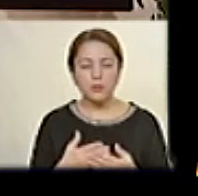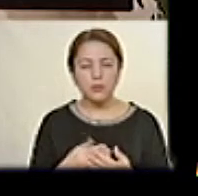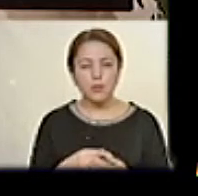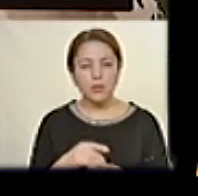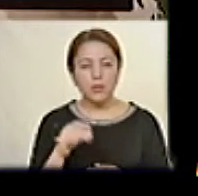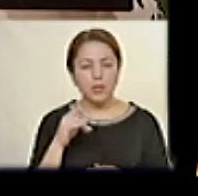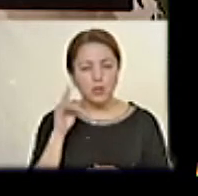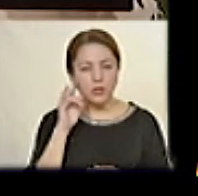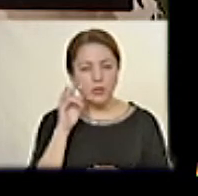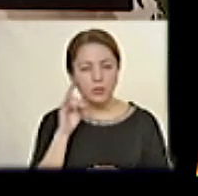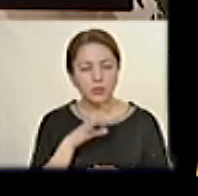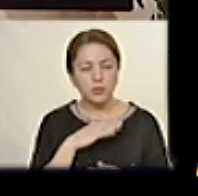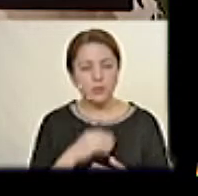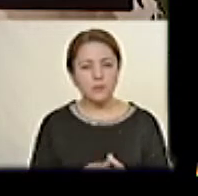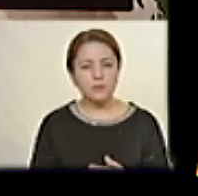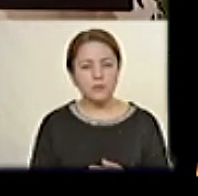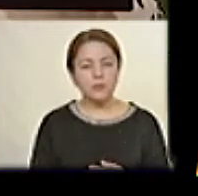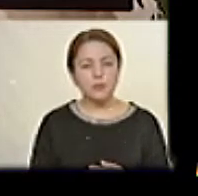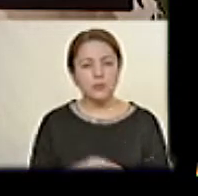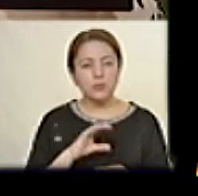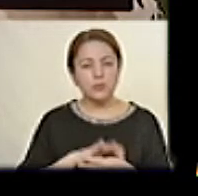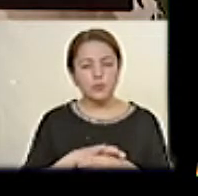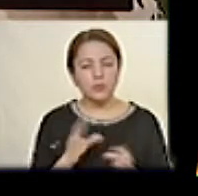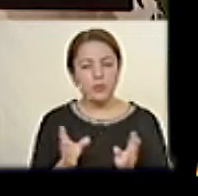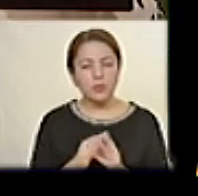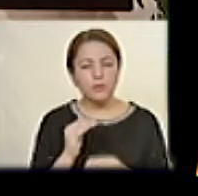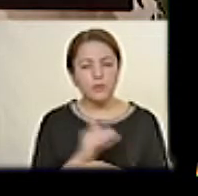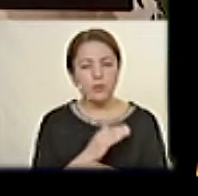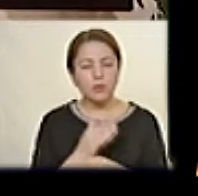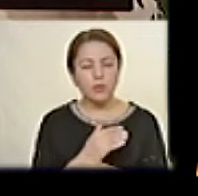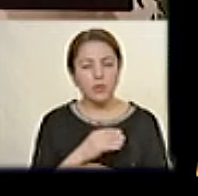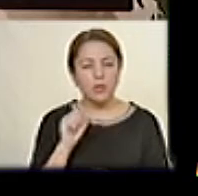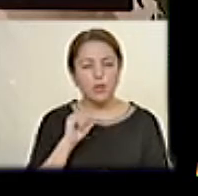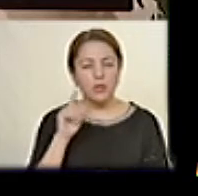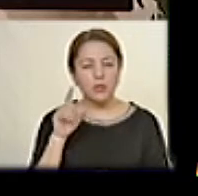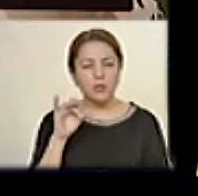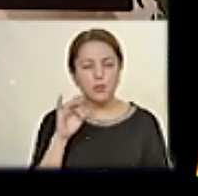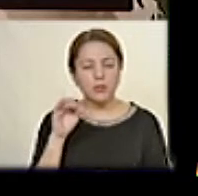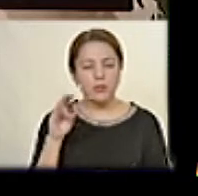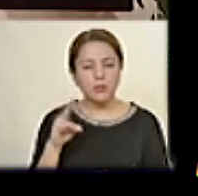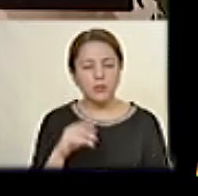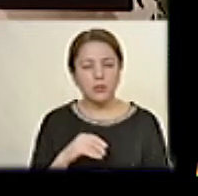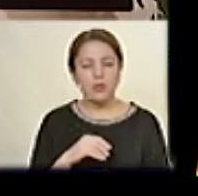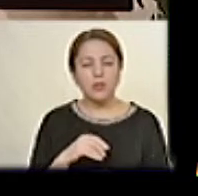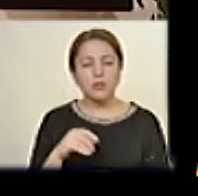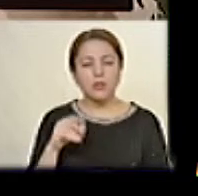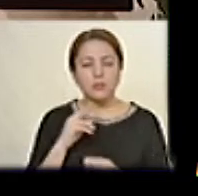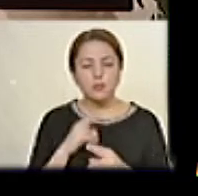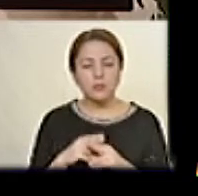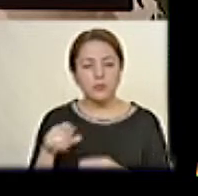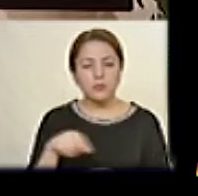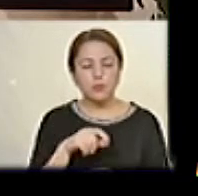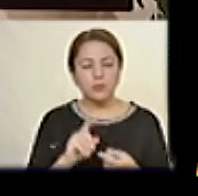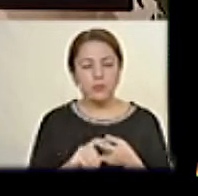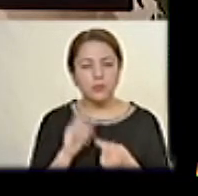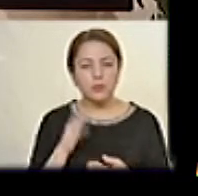noto'g'ri ko'rsatilgan. Ya'ni Toshkent bilan Farg'ona vodiysini Angren Pop temir yo'li bog'lab turadi. G'uzor, Boysun, Qumqo'rg'on